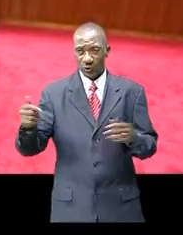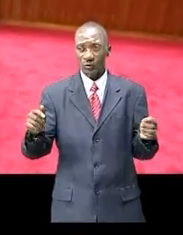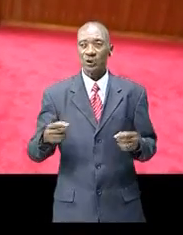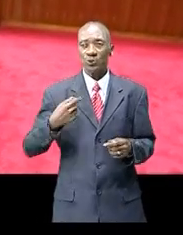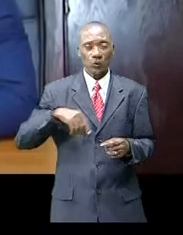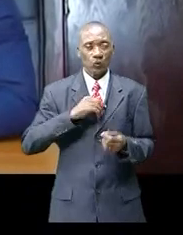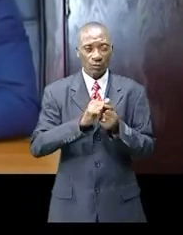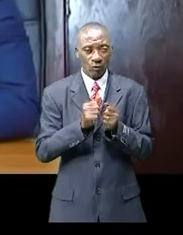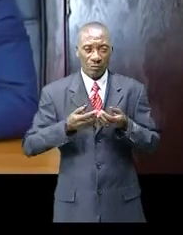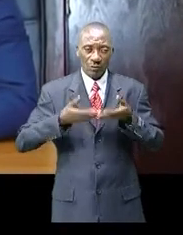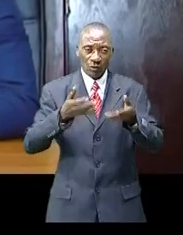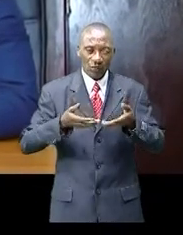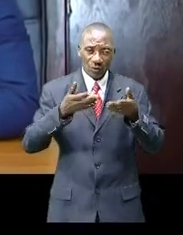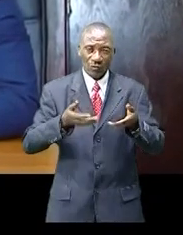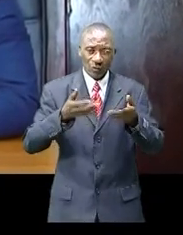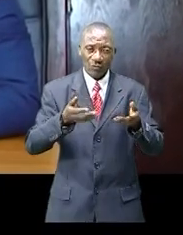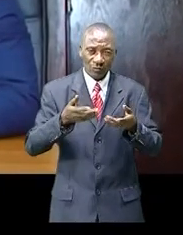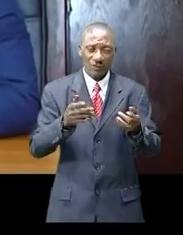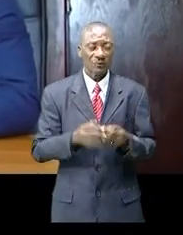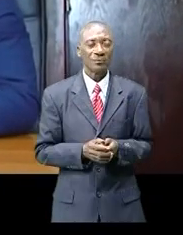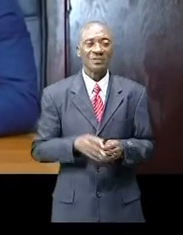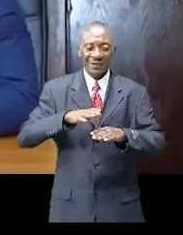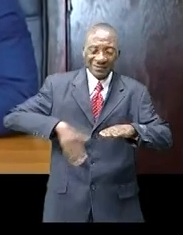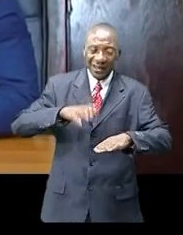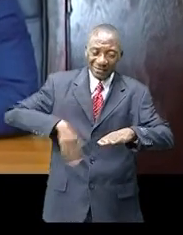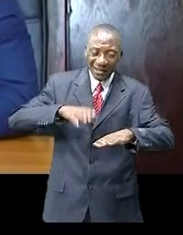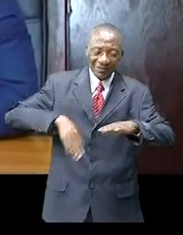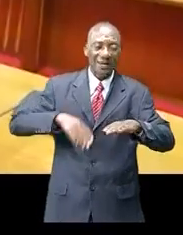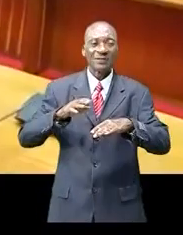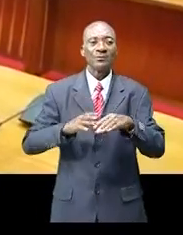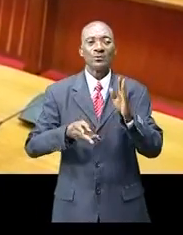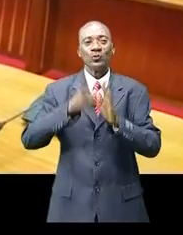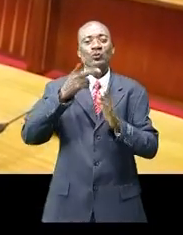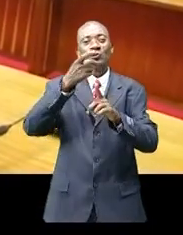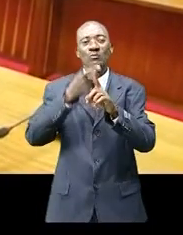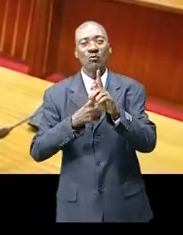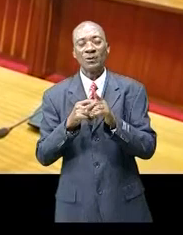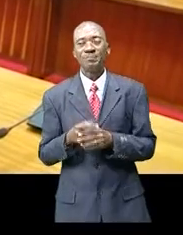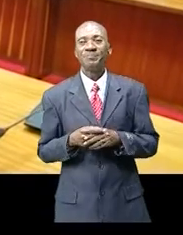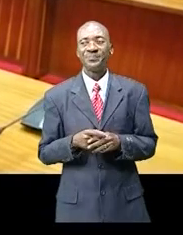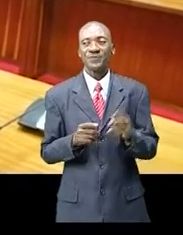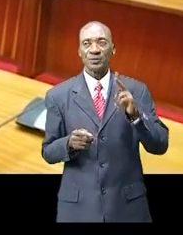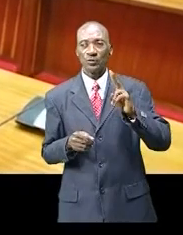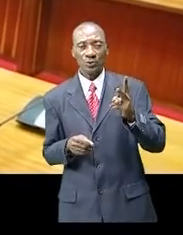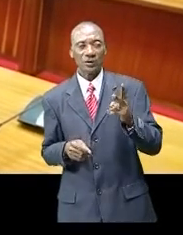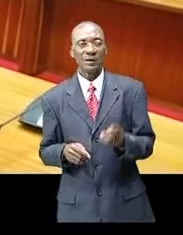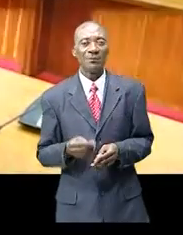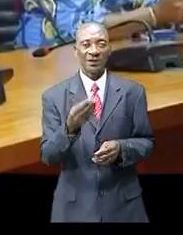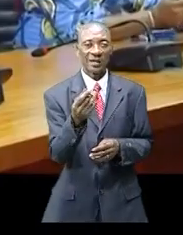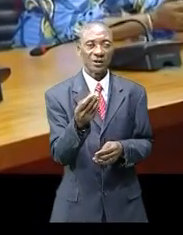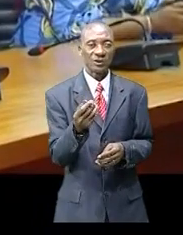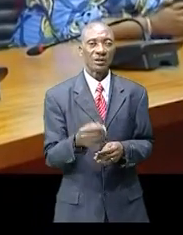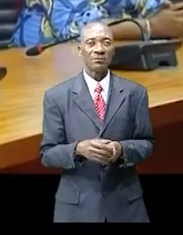ces problèmes-là. Des arriérés, le premier problème c'était les arriérés de 12 mois. Le deuxième problème c'était les frais pour la